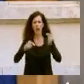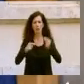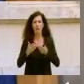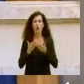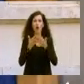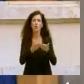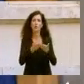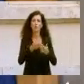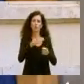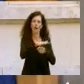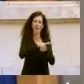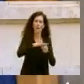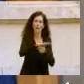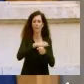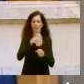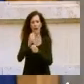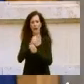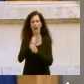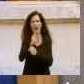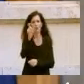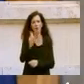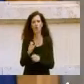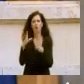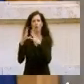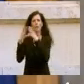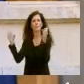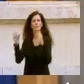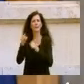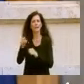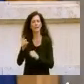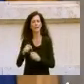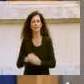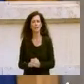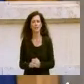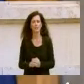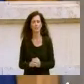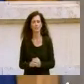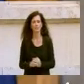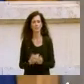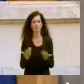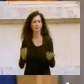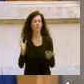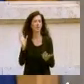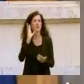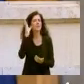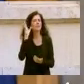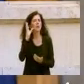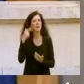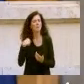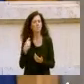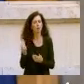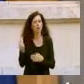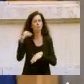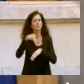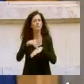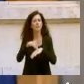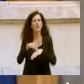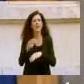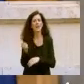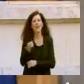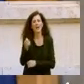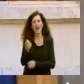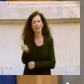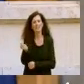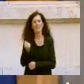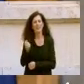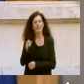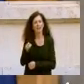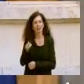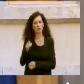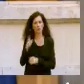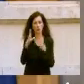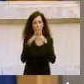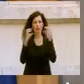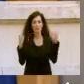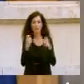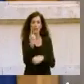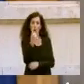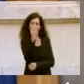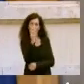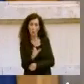imprese per esempio abbiamo introdotto addirittura la cassa integrazione per aziende con un solo